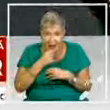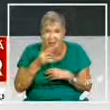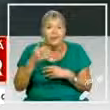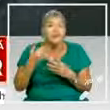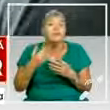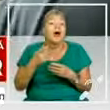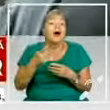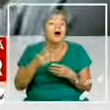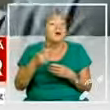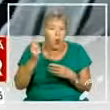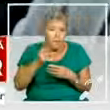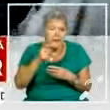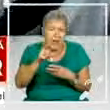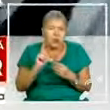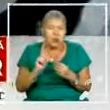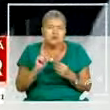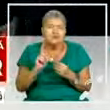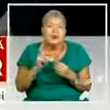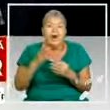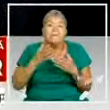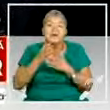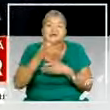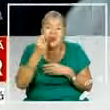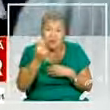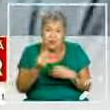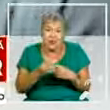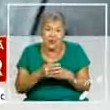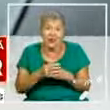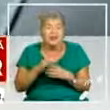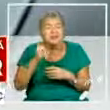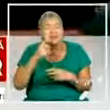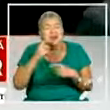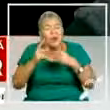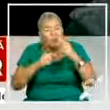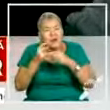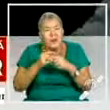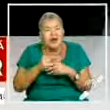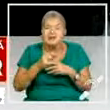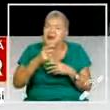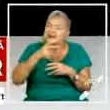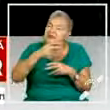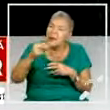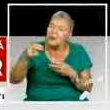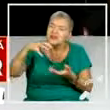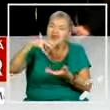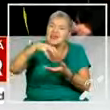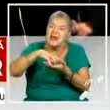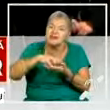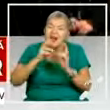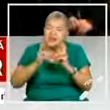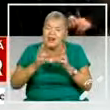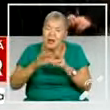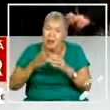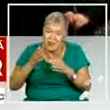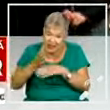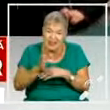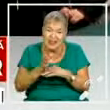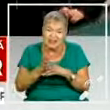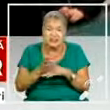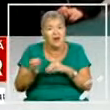care vă spuneam mai devreme, evoluează bine și că urmează să fie externat din secția de anestezie terapie intensivă